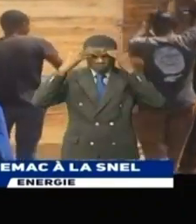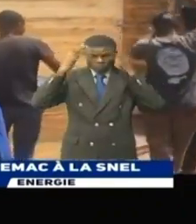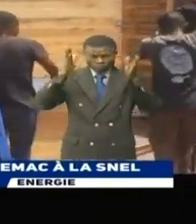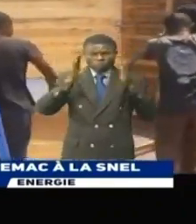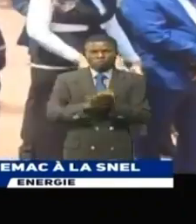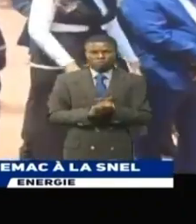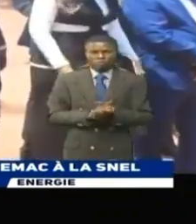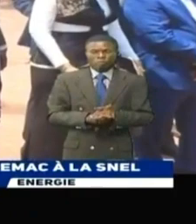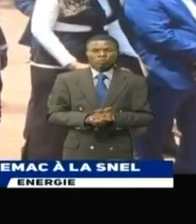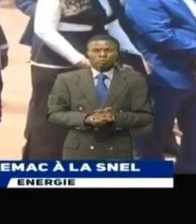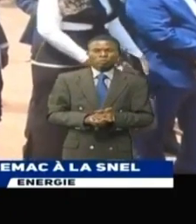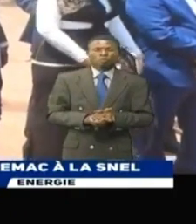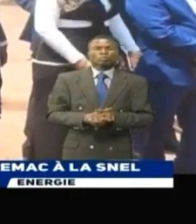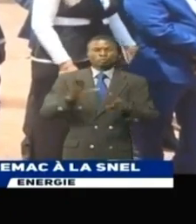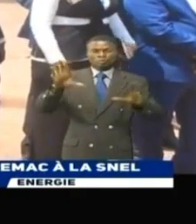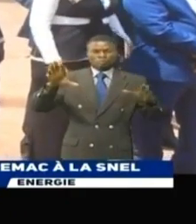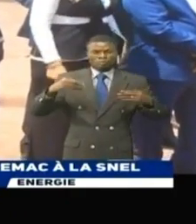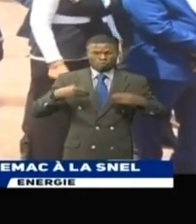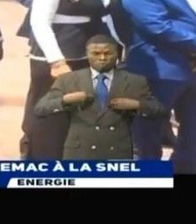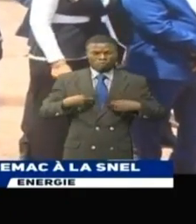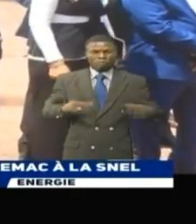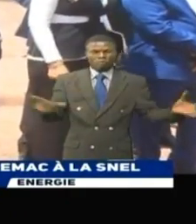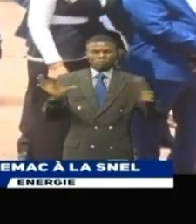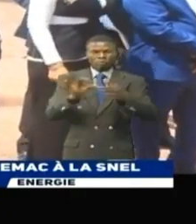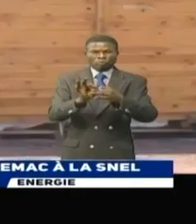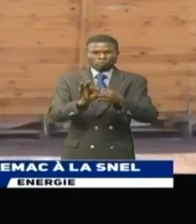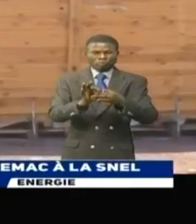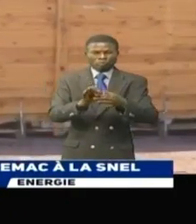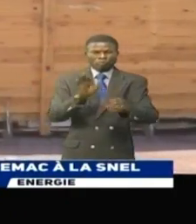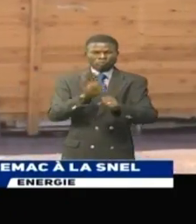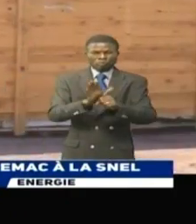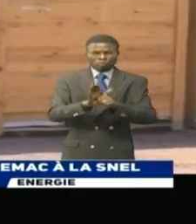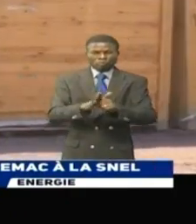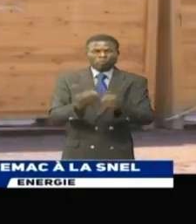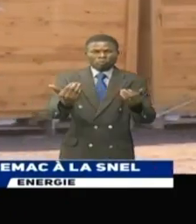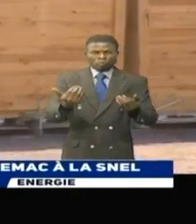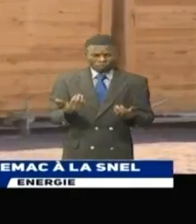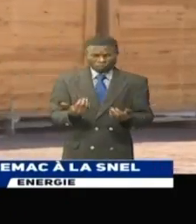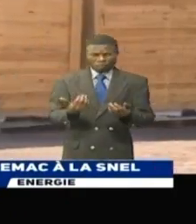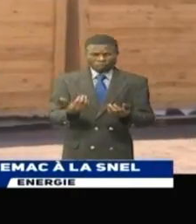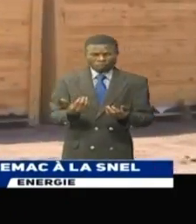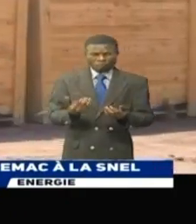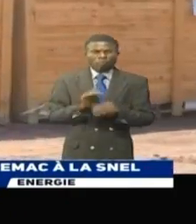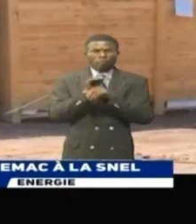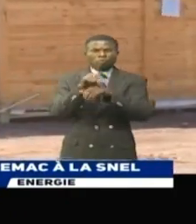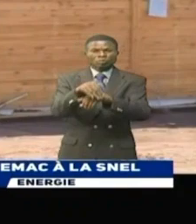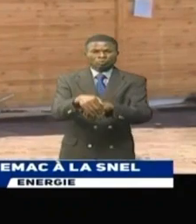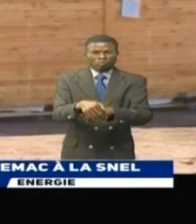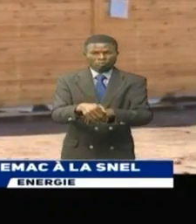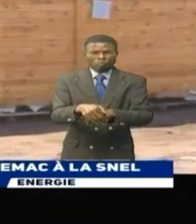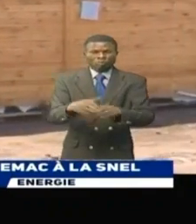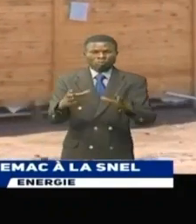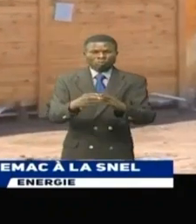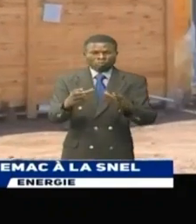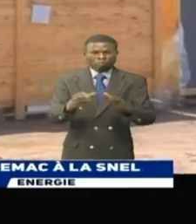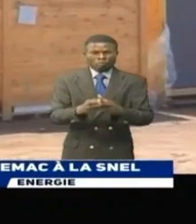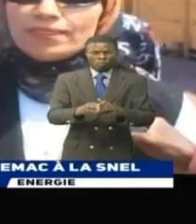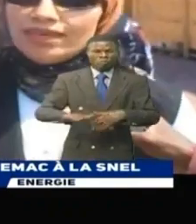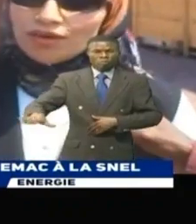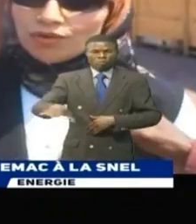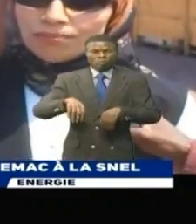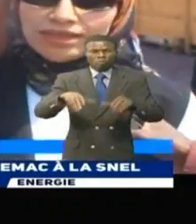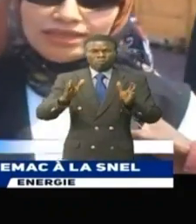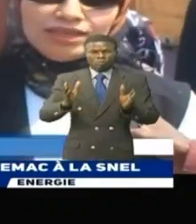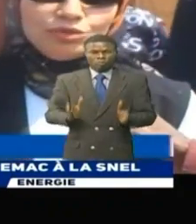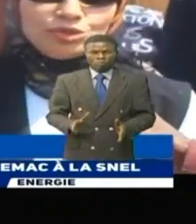Adel, croit en une franche collaboration avec SNEL-SA. Nous voulons quand même participer avec le pays congolais